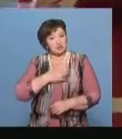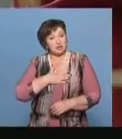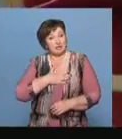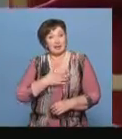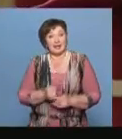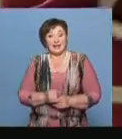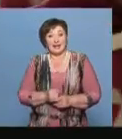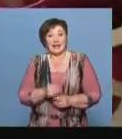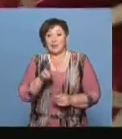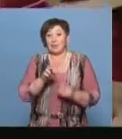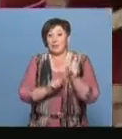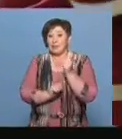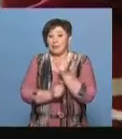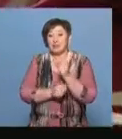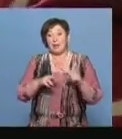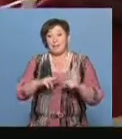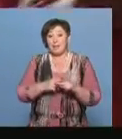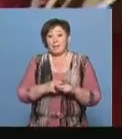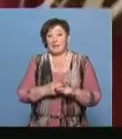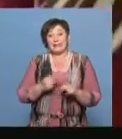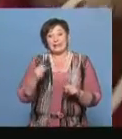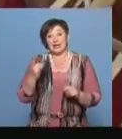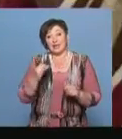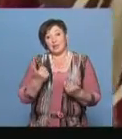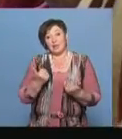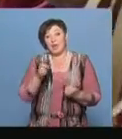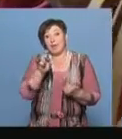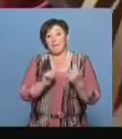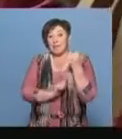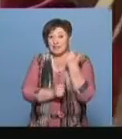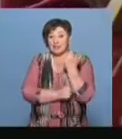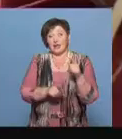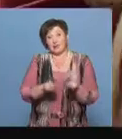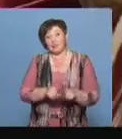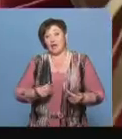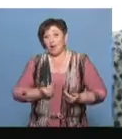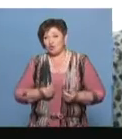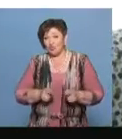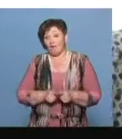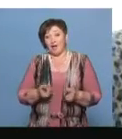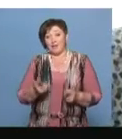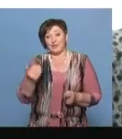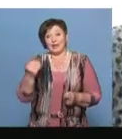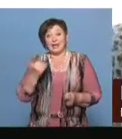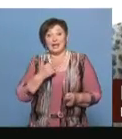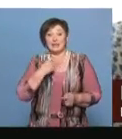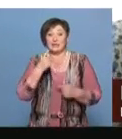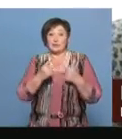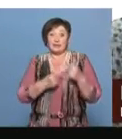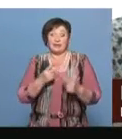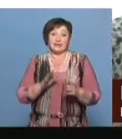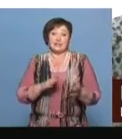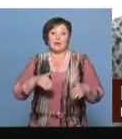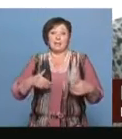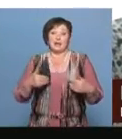проще, но по мере плетения сохнет. Надо увлажнять. А береста живее немножко во время работы. Хотя бы нашим детям это